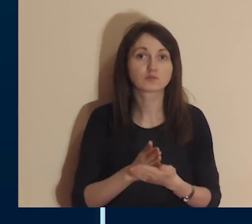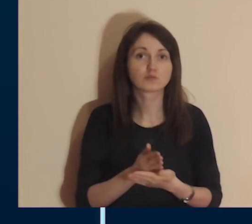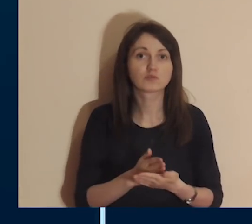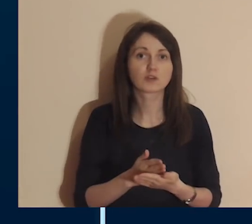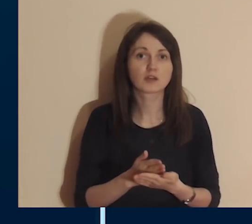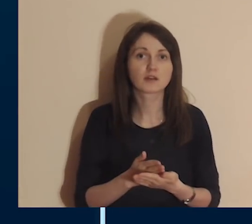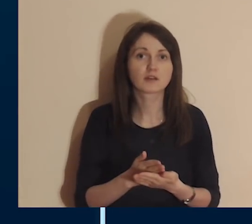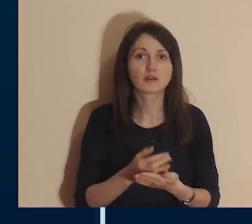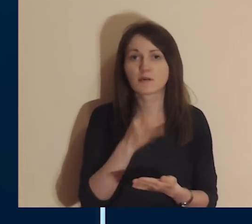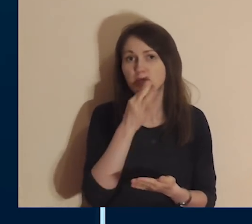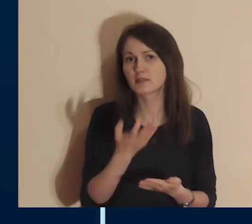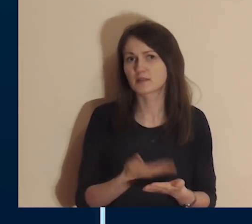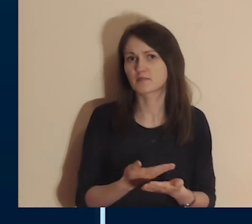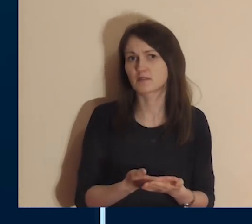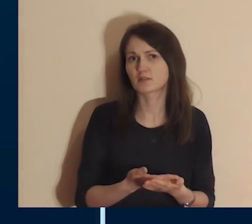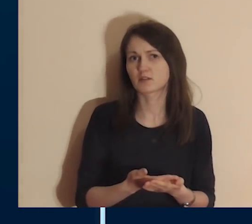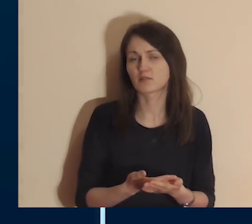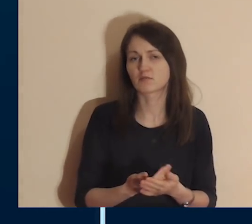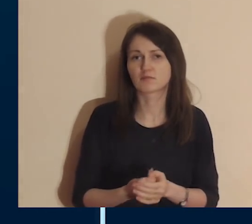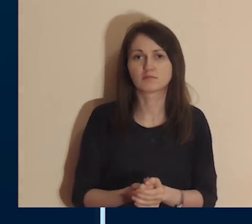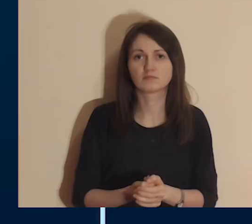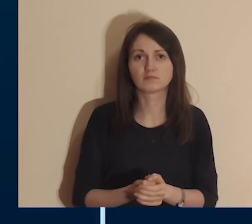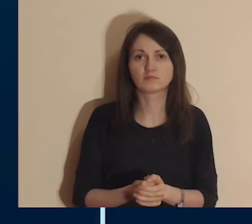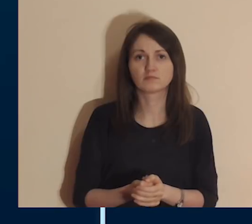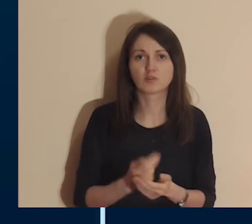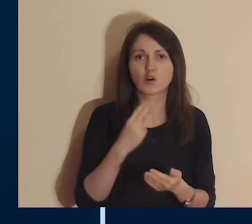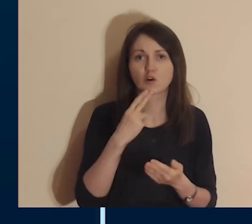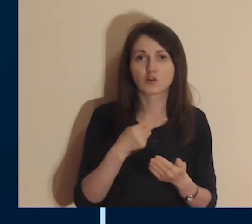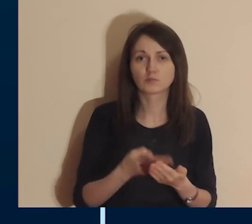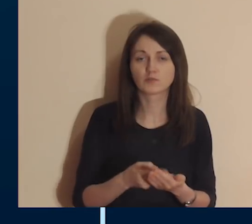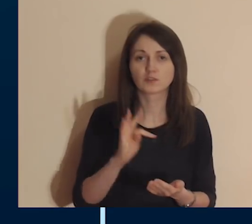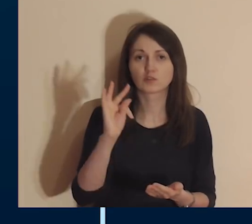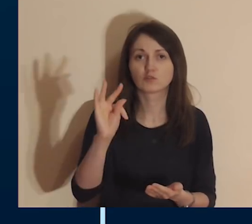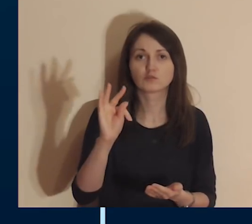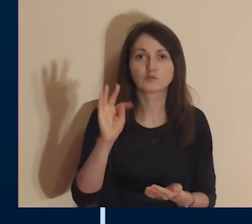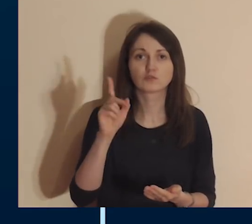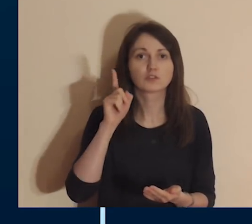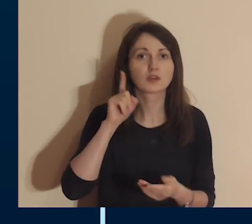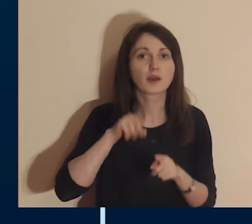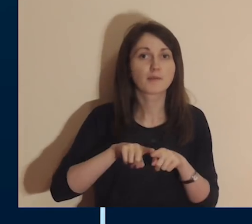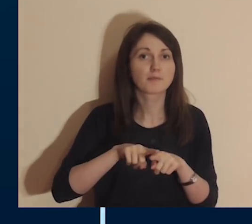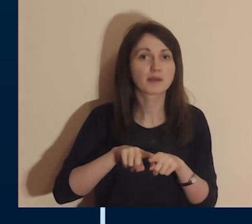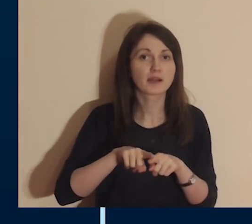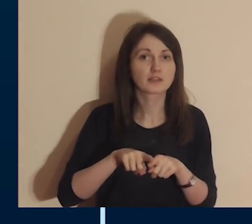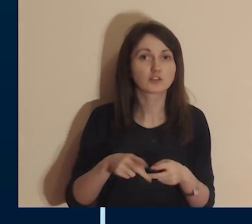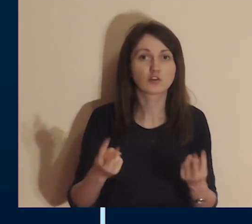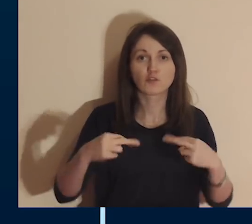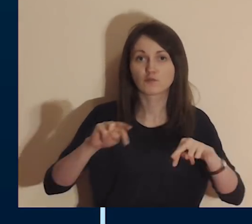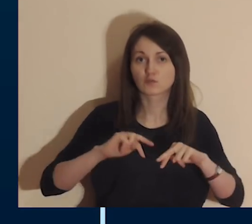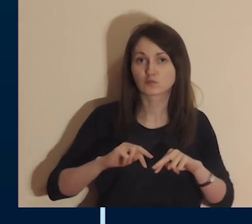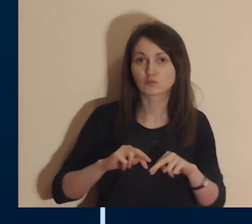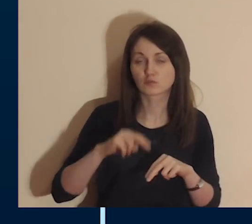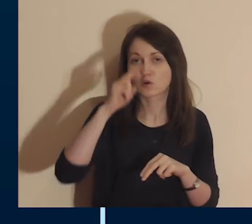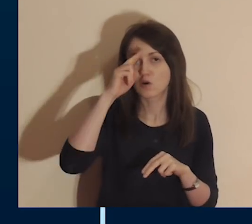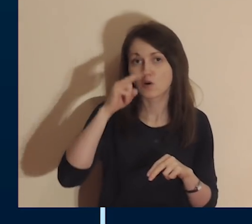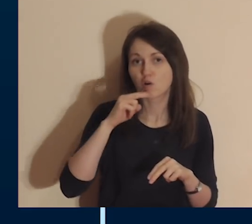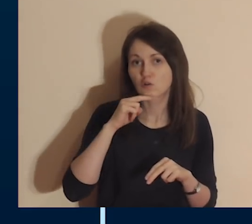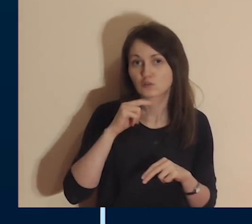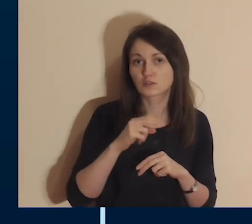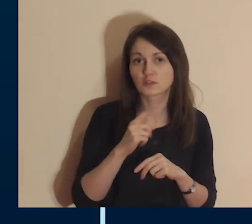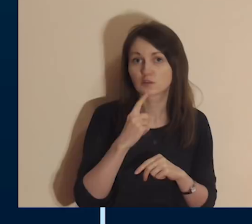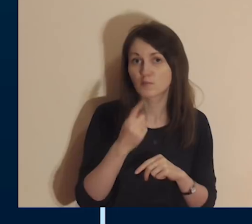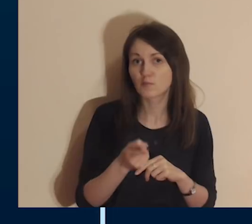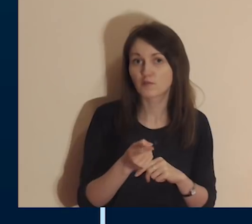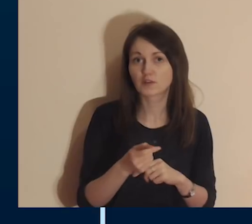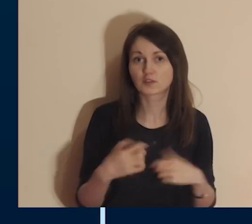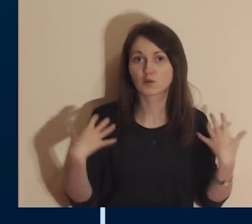jednego ze sług i pytał go, co to ma znaczyć. Ten mu rzekł, twój brat powrócił, a ojciec